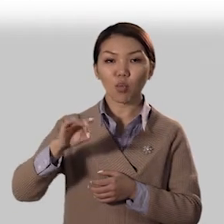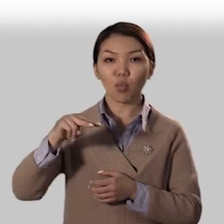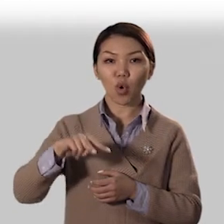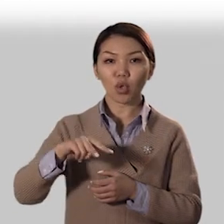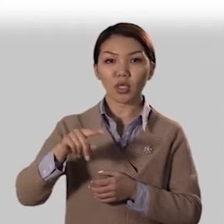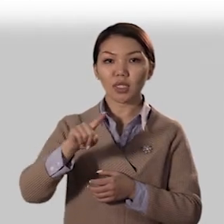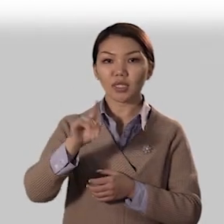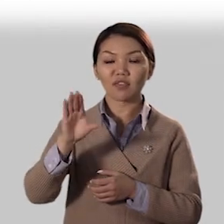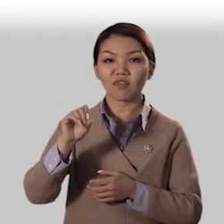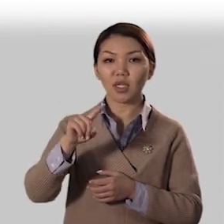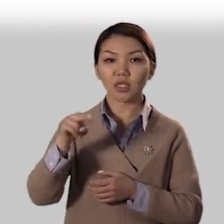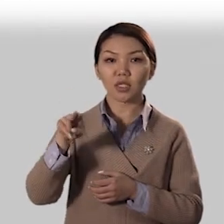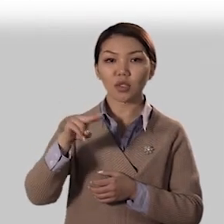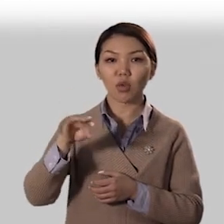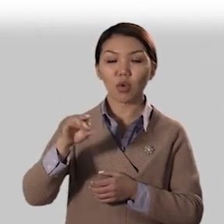звездопад